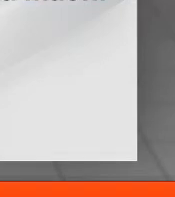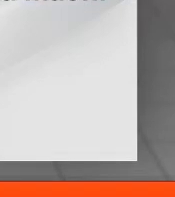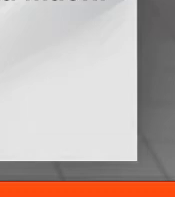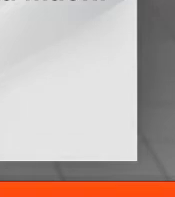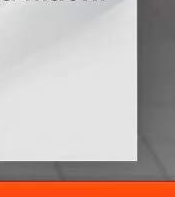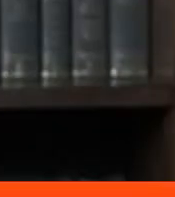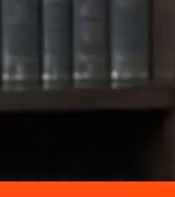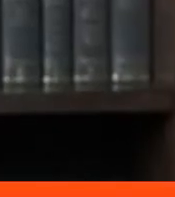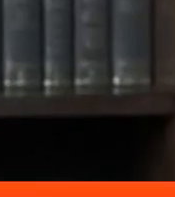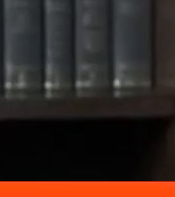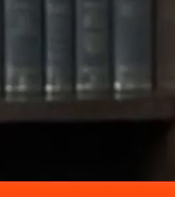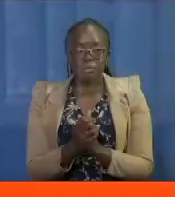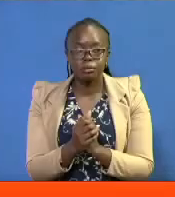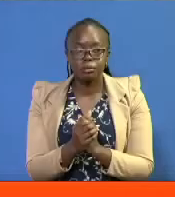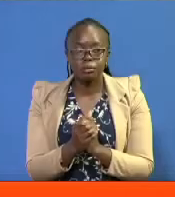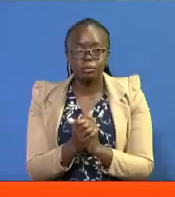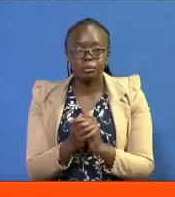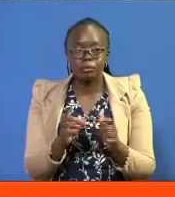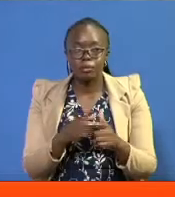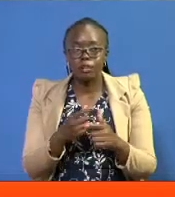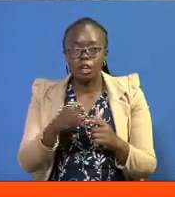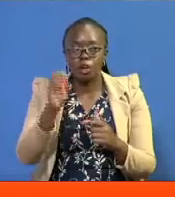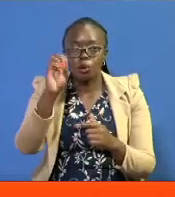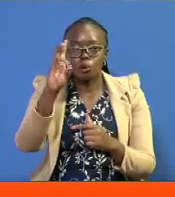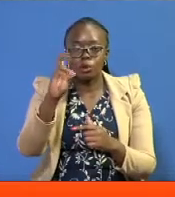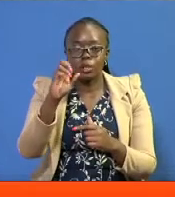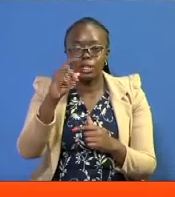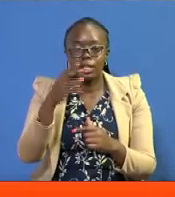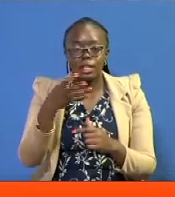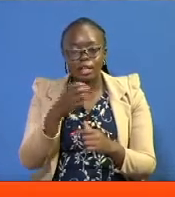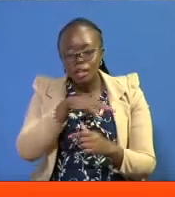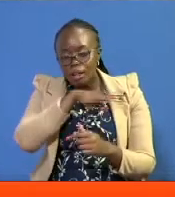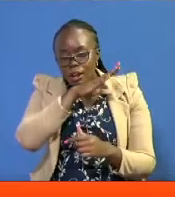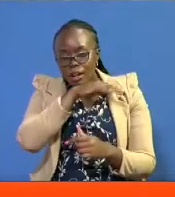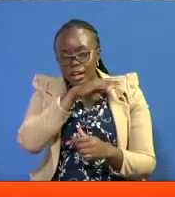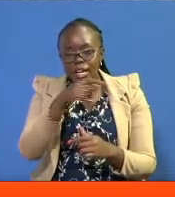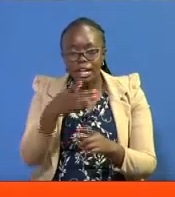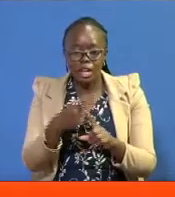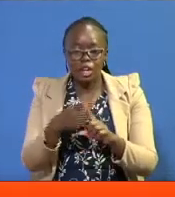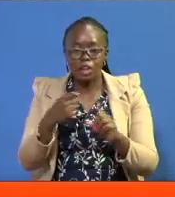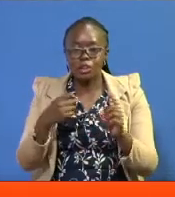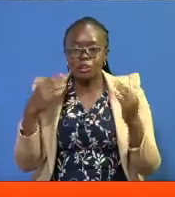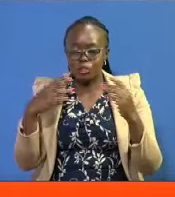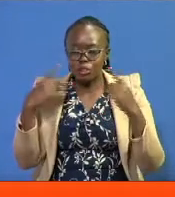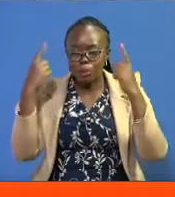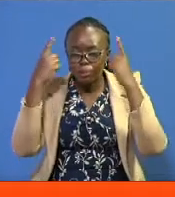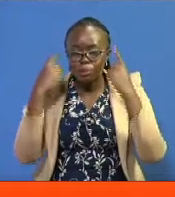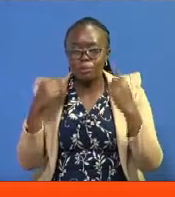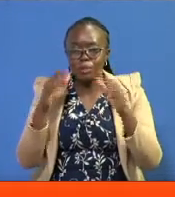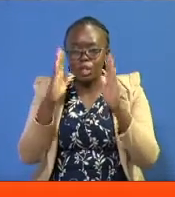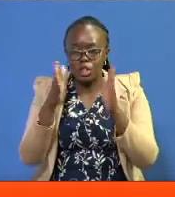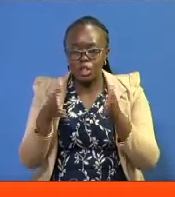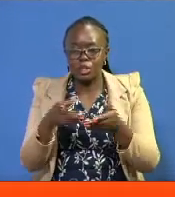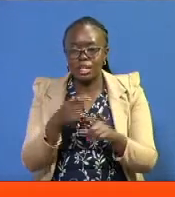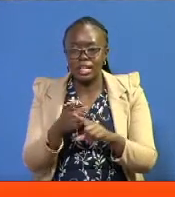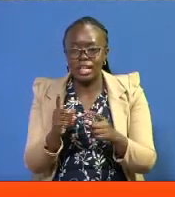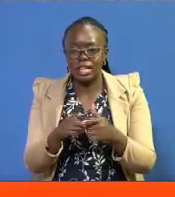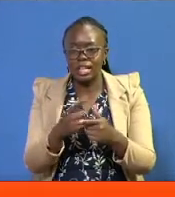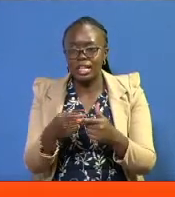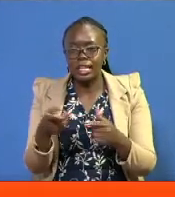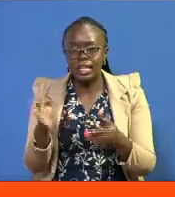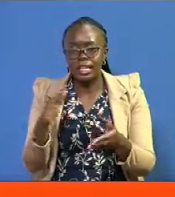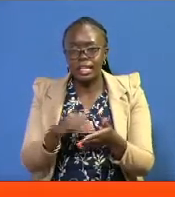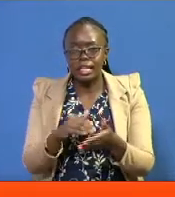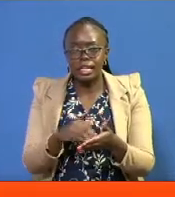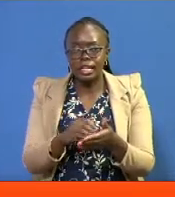Mwanasheria mkuu Kihara Karioki, kiongozi wa ODM Raila Odinga, kupitia wakili wake Paul Mwange, tayari walikata rufaa uamuzi